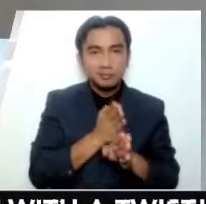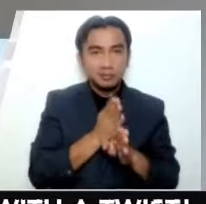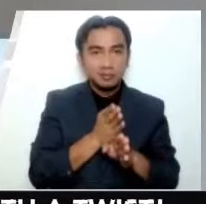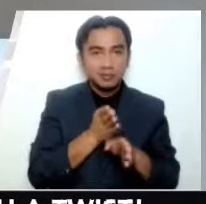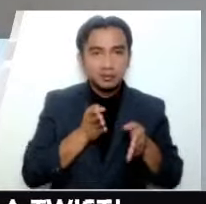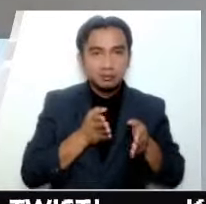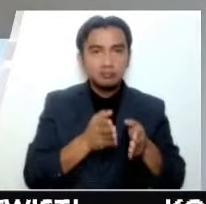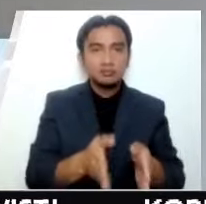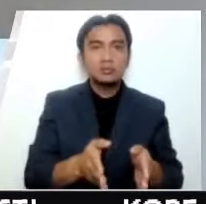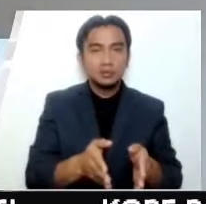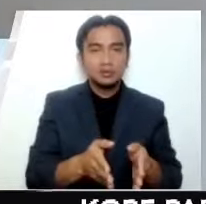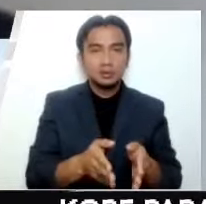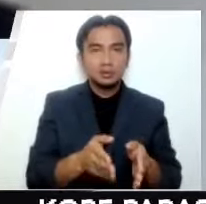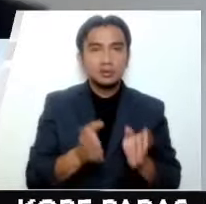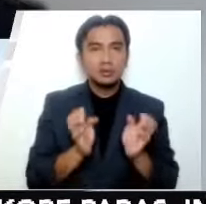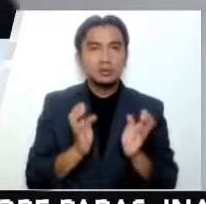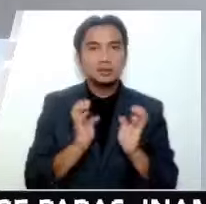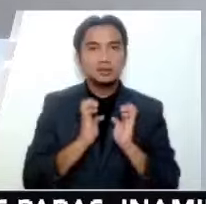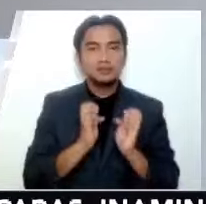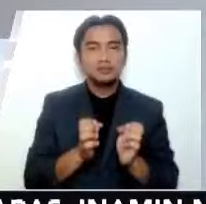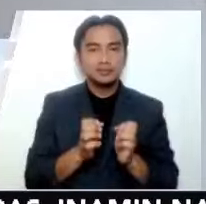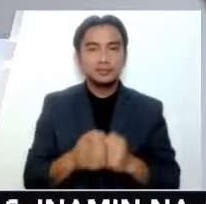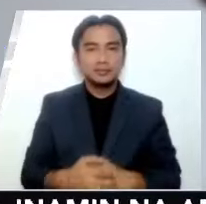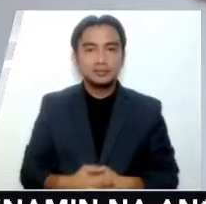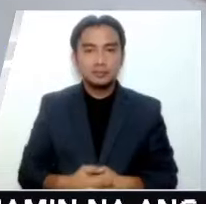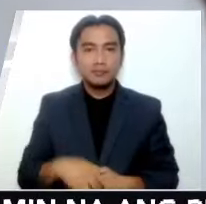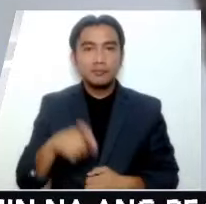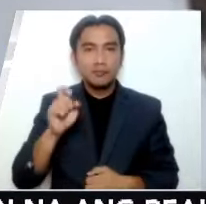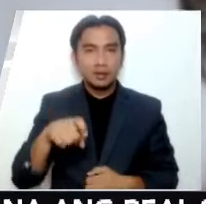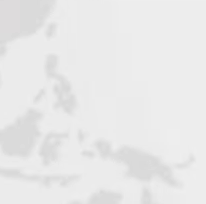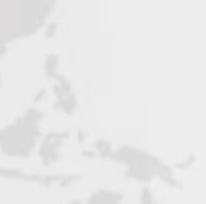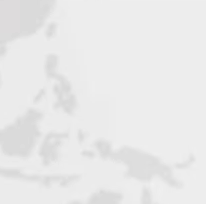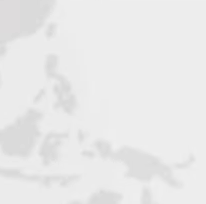sa na batas yung SUV iyon na dapat panagutan